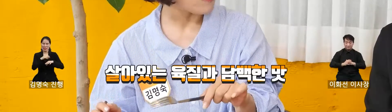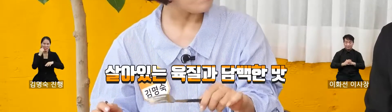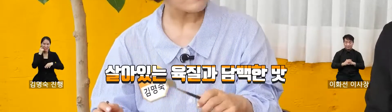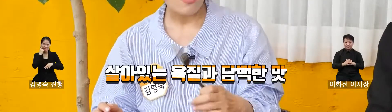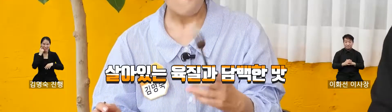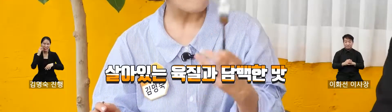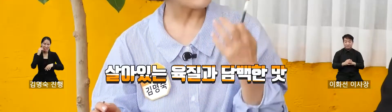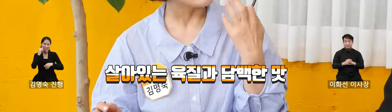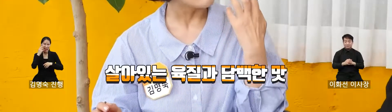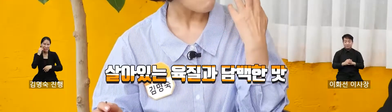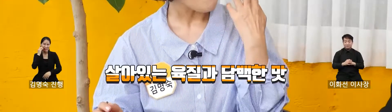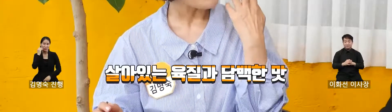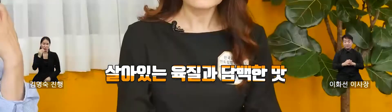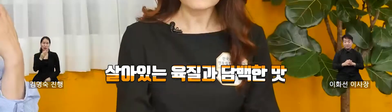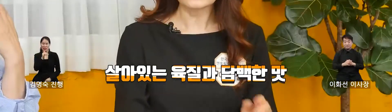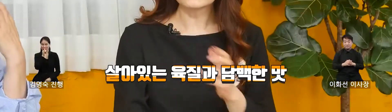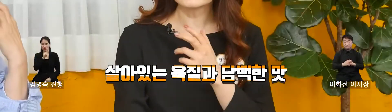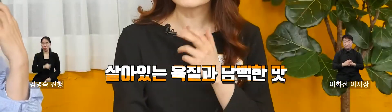있고.